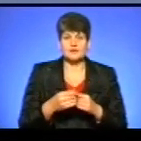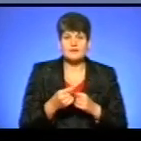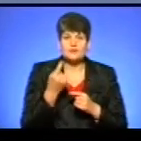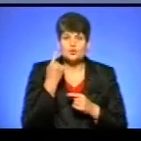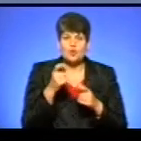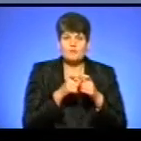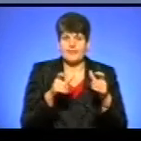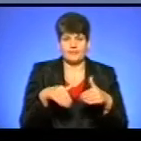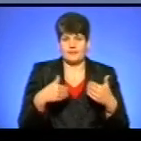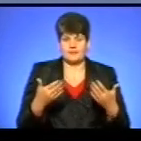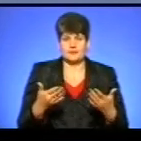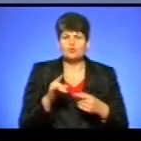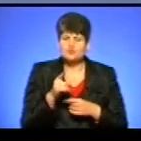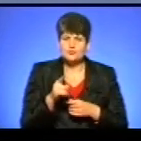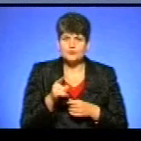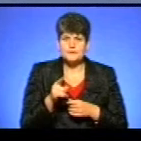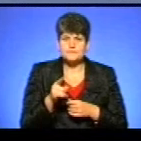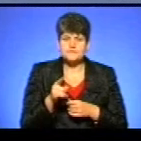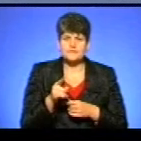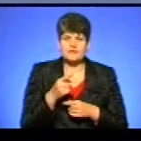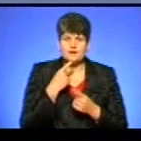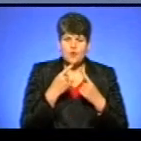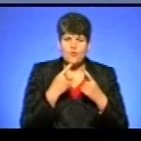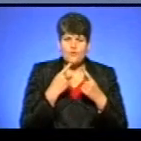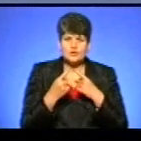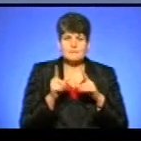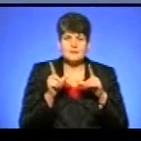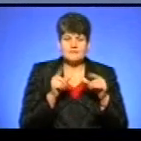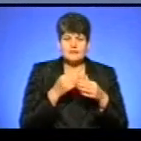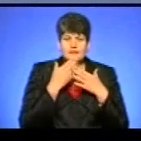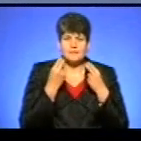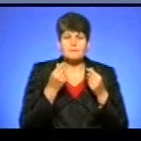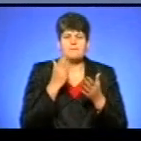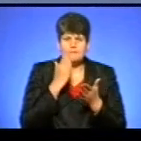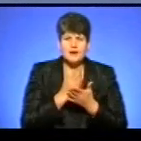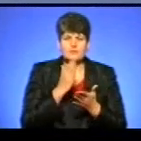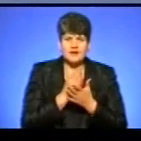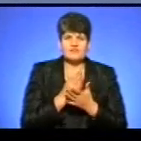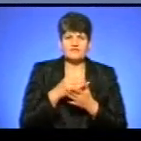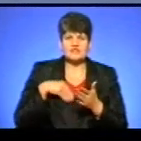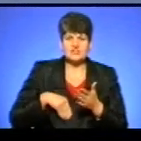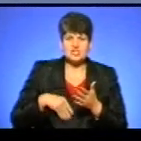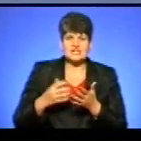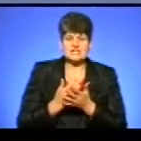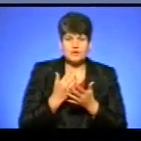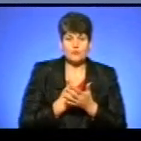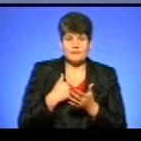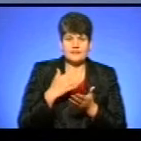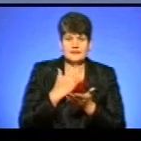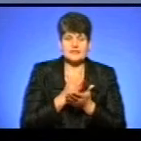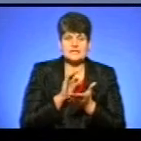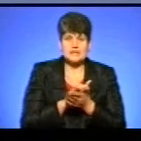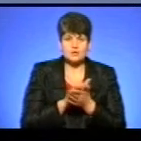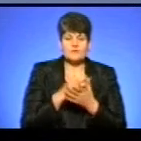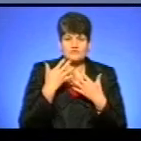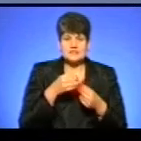білета не видав. Чому? Ви говорите, що перевізники не мають грошей. Мають. Він в кишеню заробляє, в мене є знайомий, так як вам